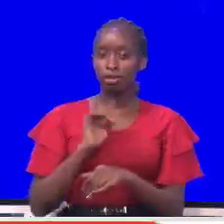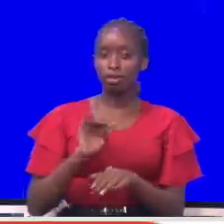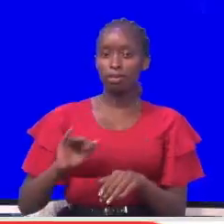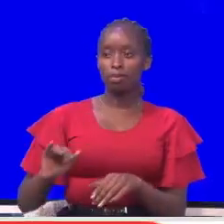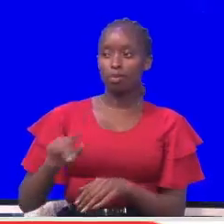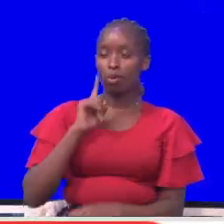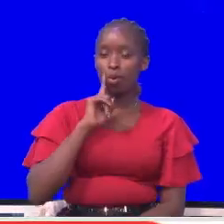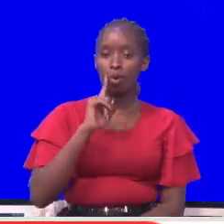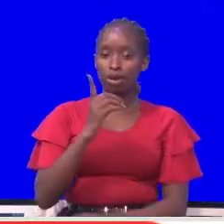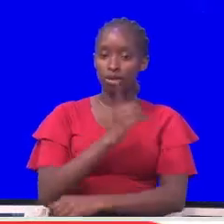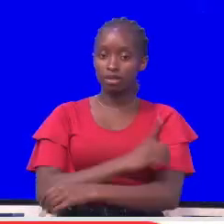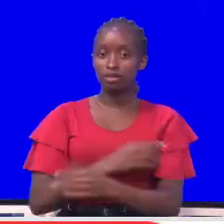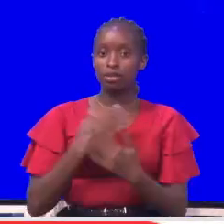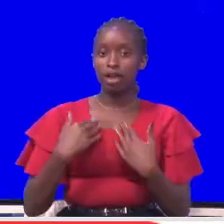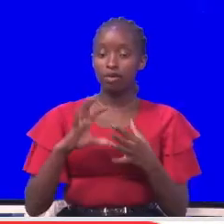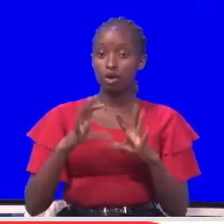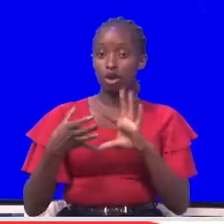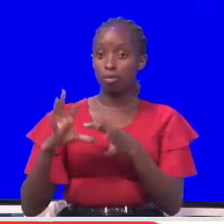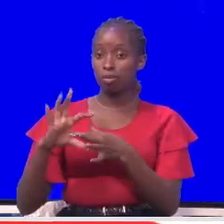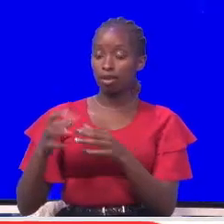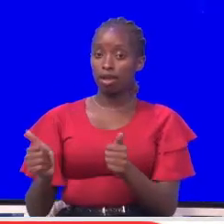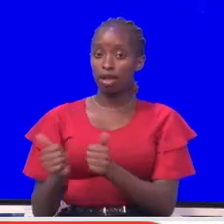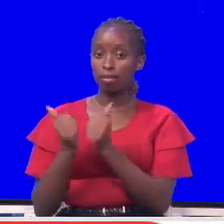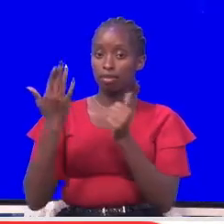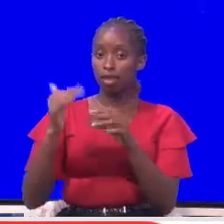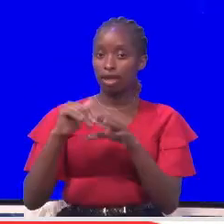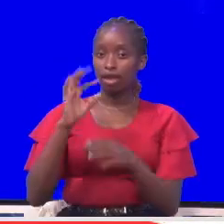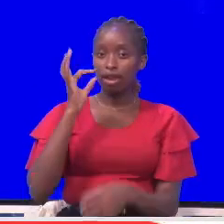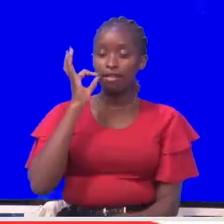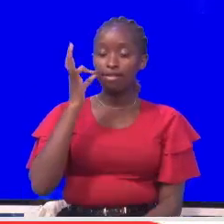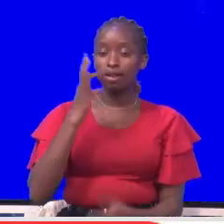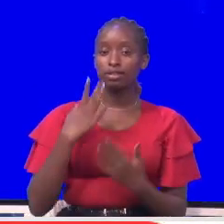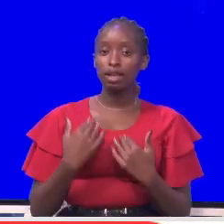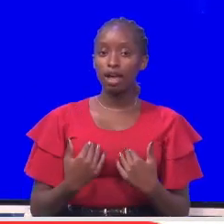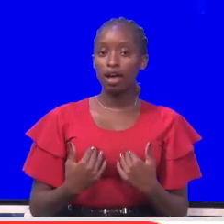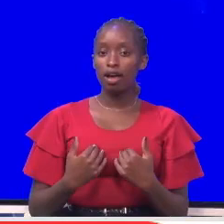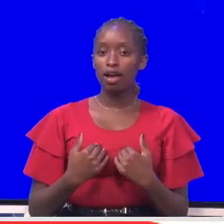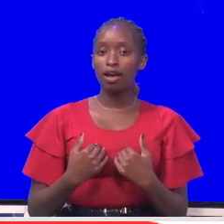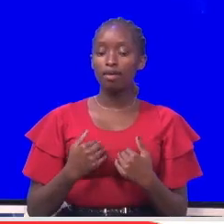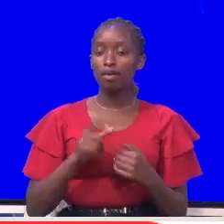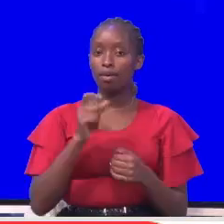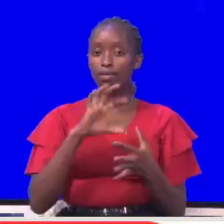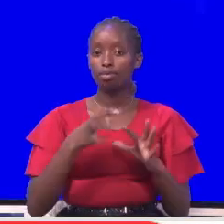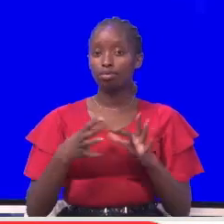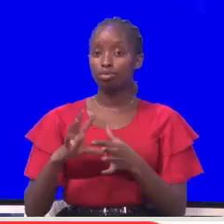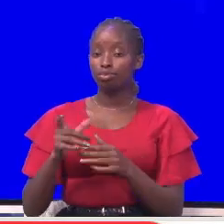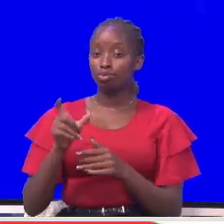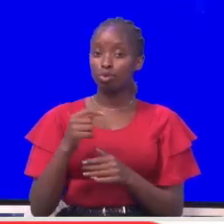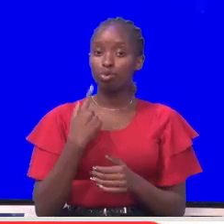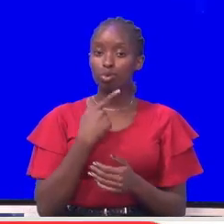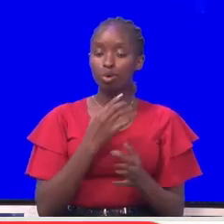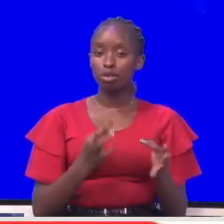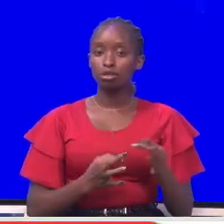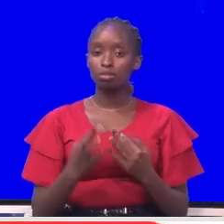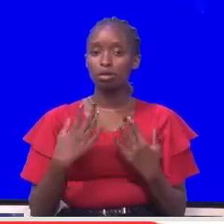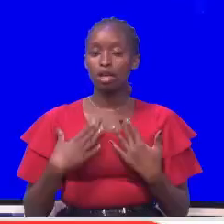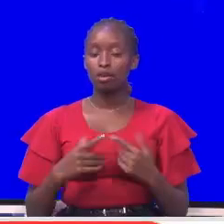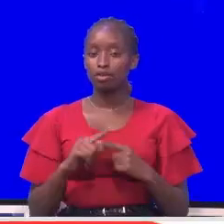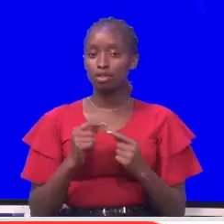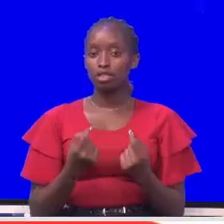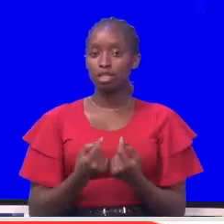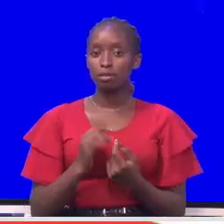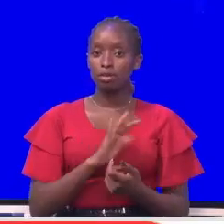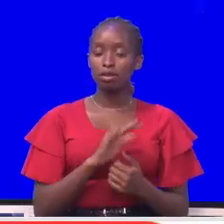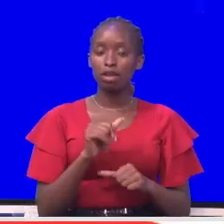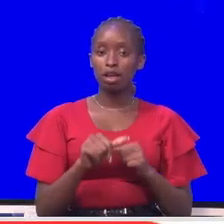mashindano ya Olimpiki yafanyike mjini Paris, Ufaransa. Mwanariadha Boniface Mweresa anaeleza kuwa kikosi chake cha mbio za kupokezana